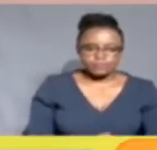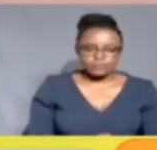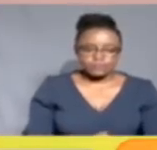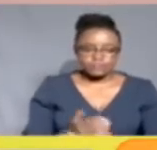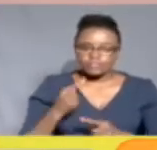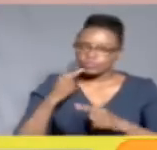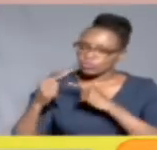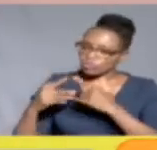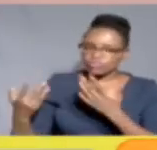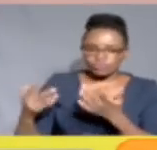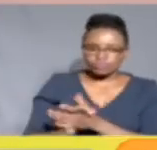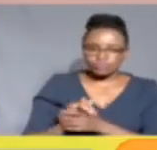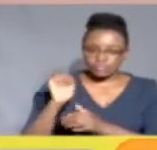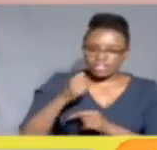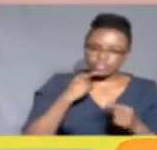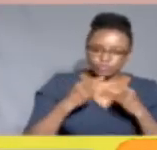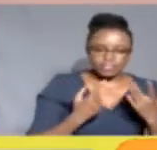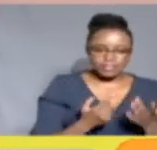Ongea tu.